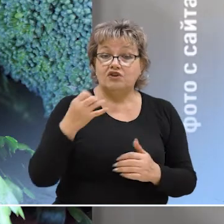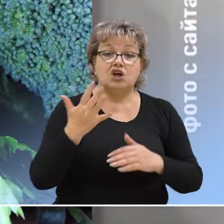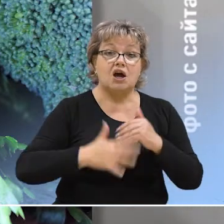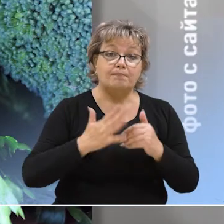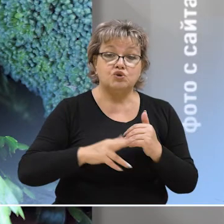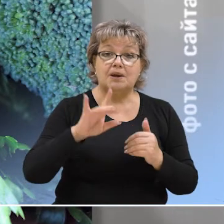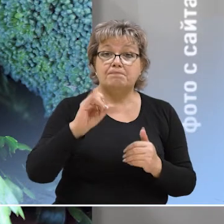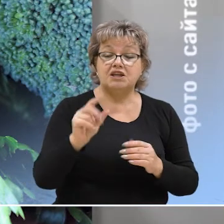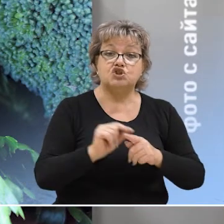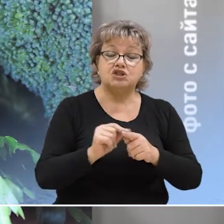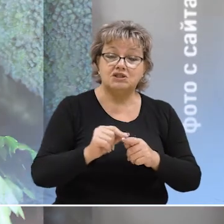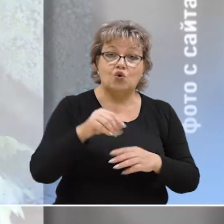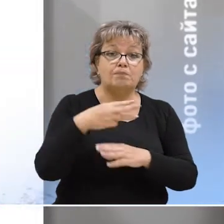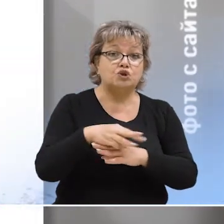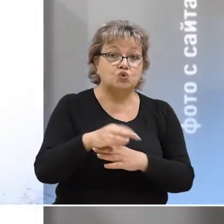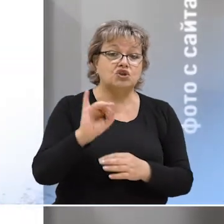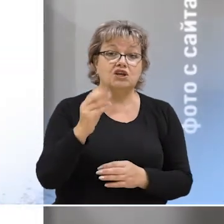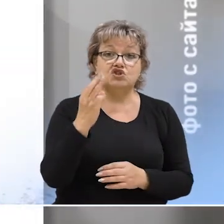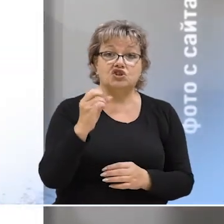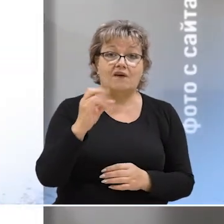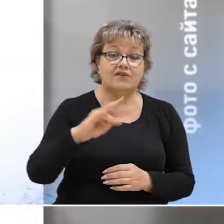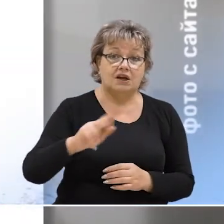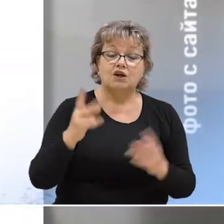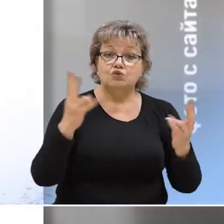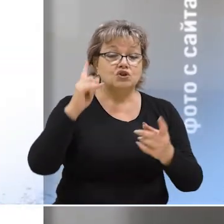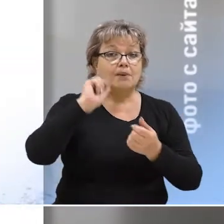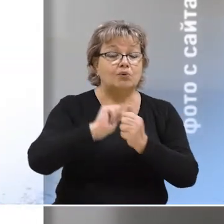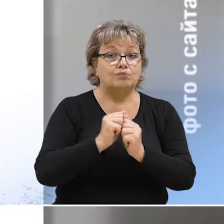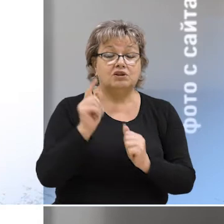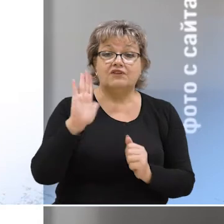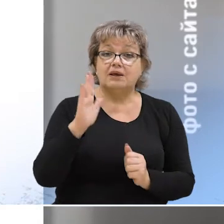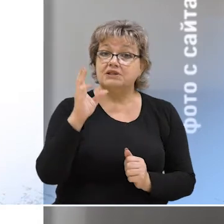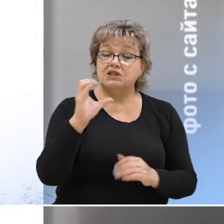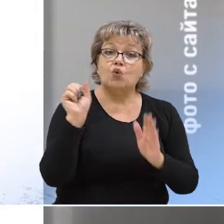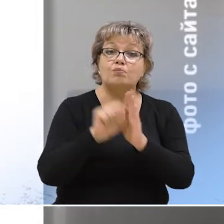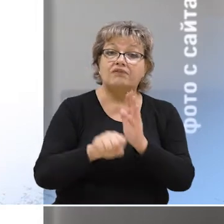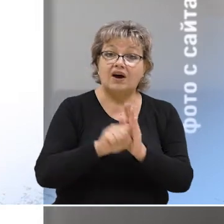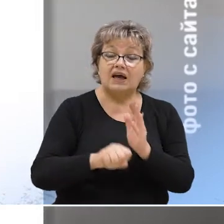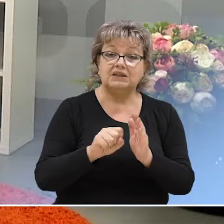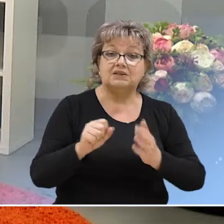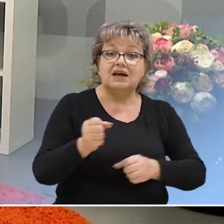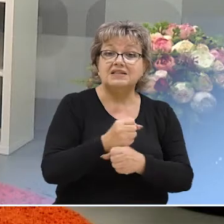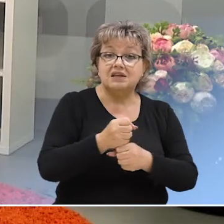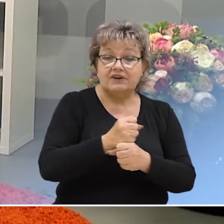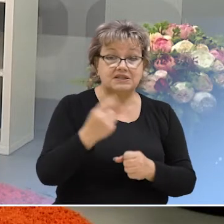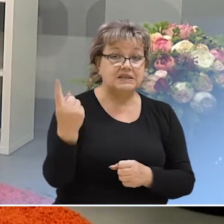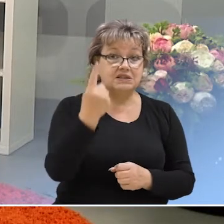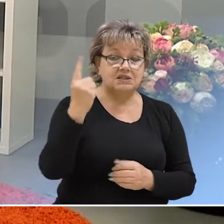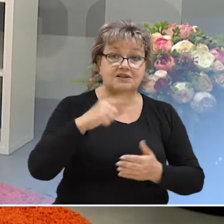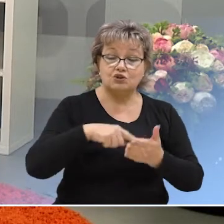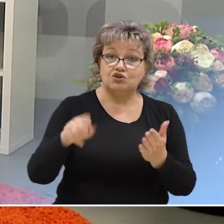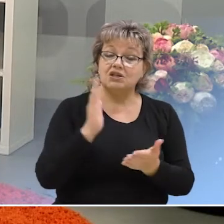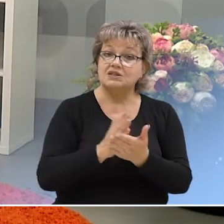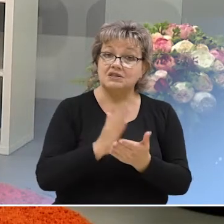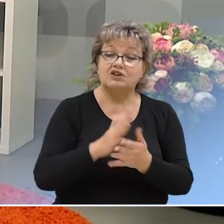овощей это капуста, перец, чеснок, петрушка и щавель. Но стоит помнить о том, что витамин С убивает консервация.